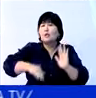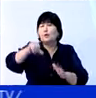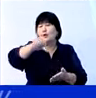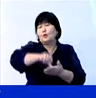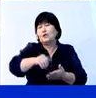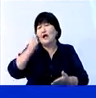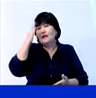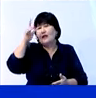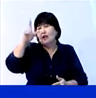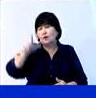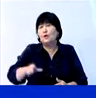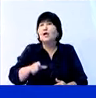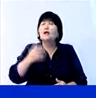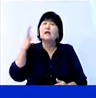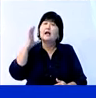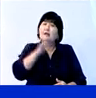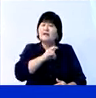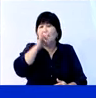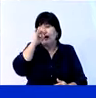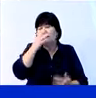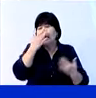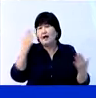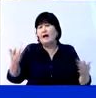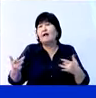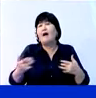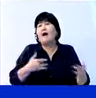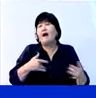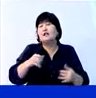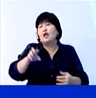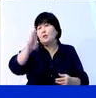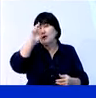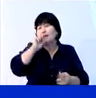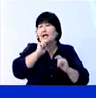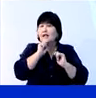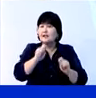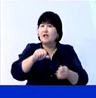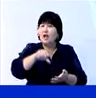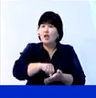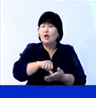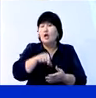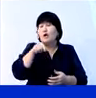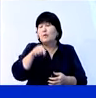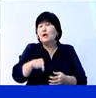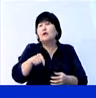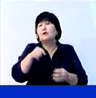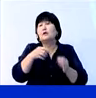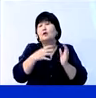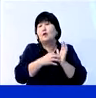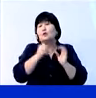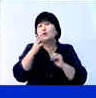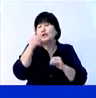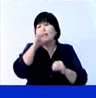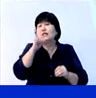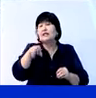бар талантты тұлға, КСРО және Қазақстан халық әртісі, мемлекеттік сыйлықтың лауреаты. Ол 1914 жылы 1 қаңтарда